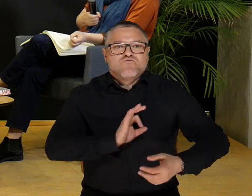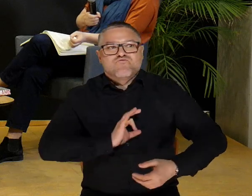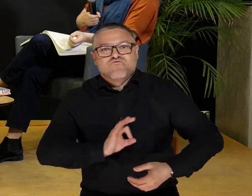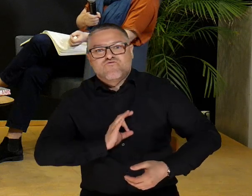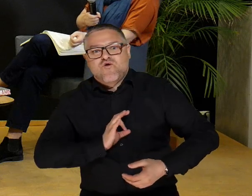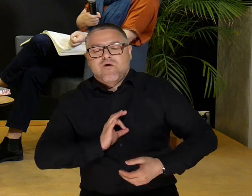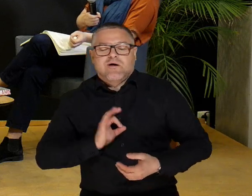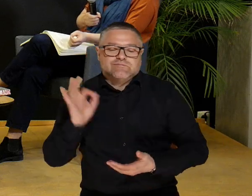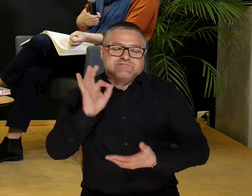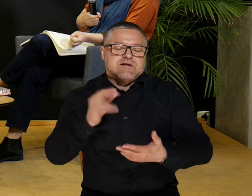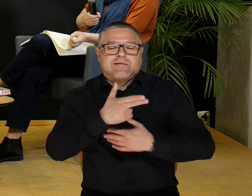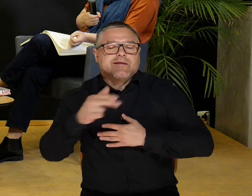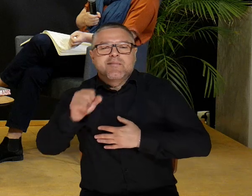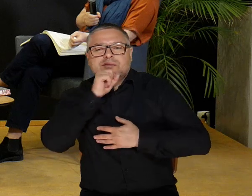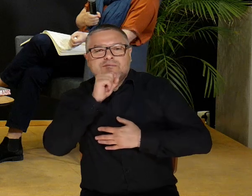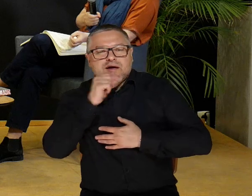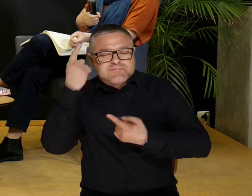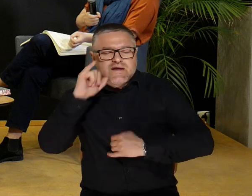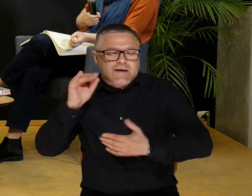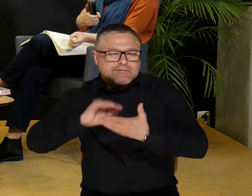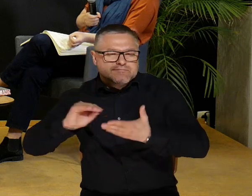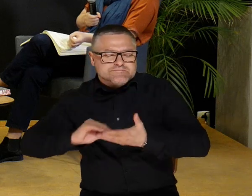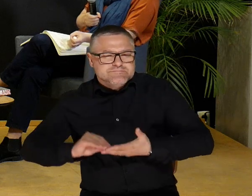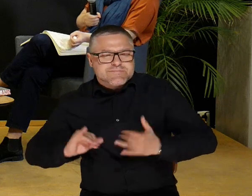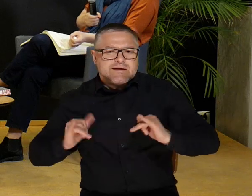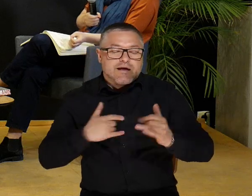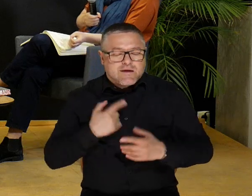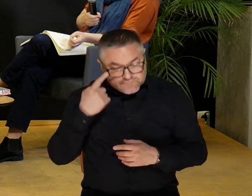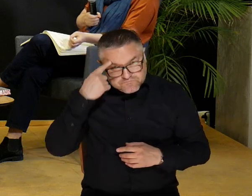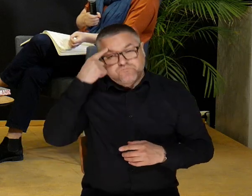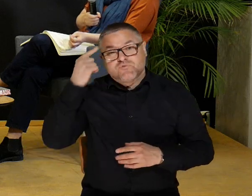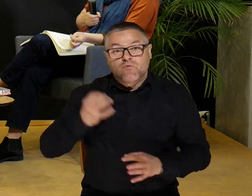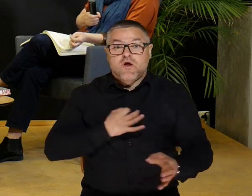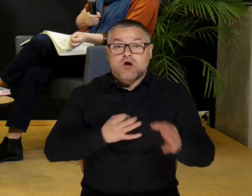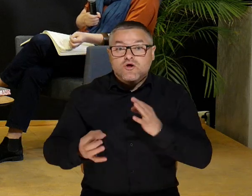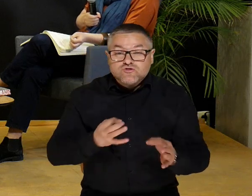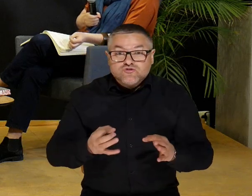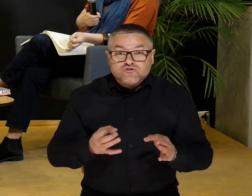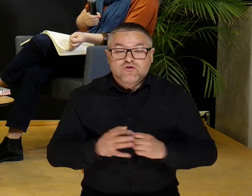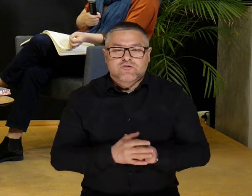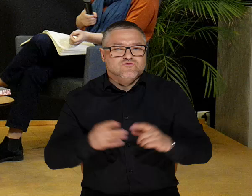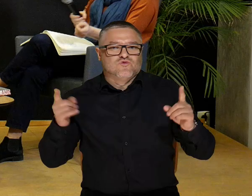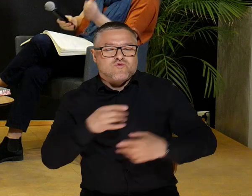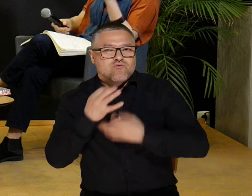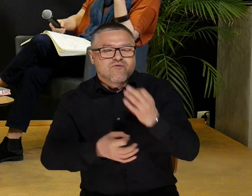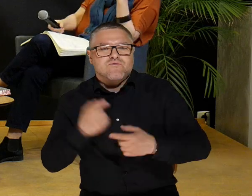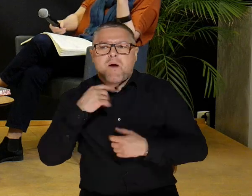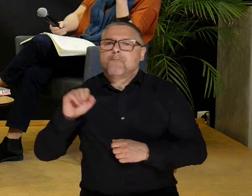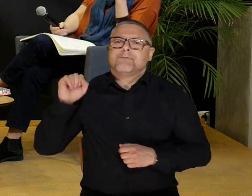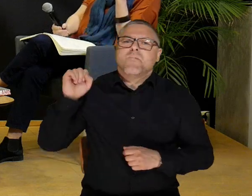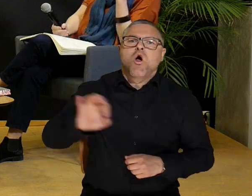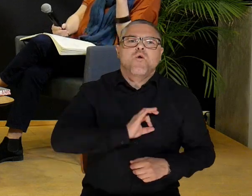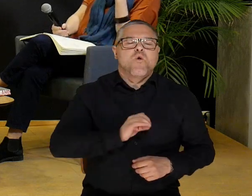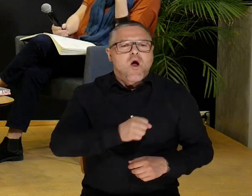właśnie szkiców na temat babci. I właśnie przypomniałam sobie historię, krótko streszczę, takiej bohaterki